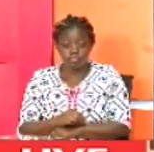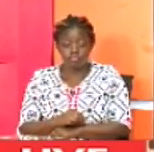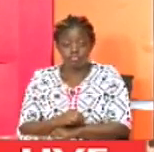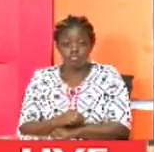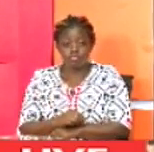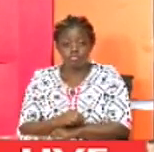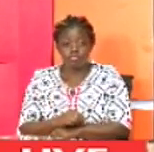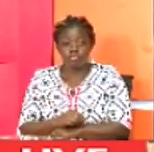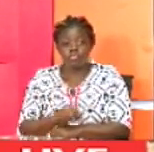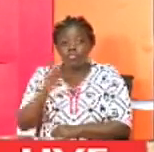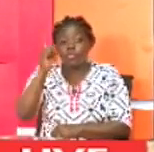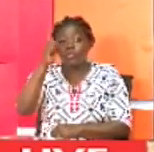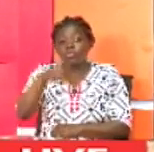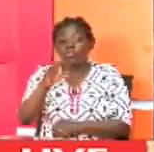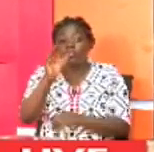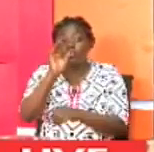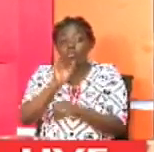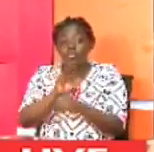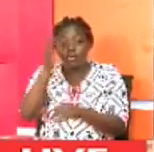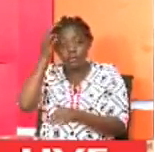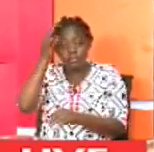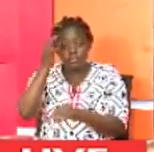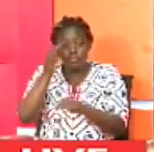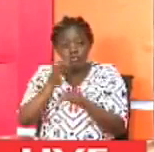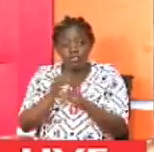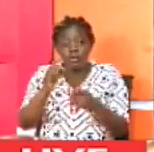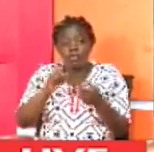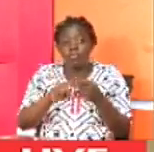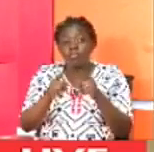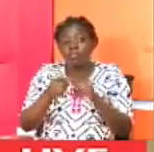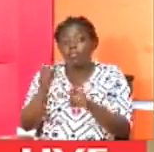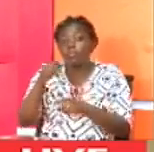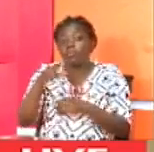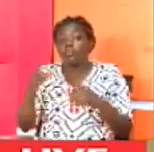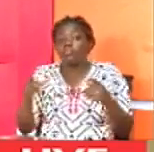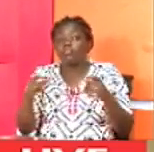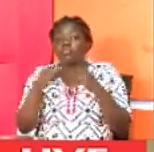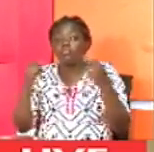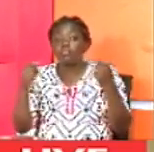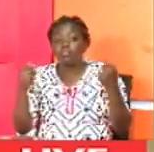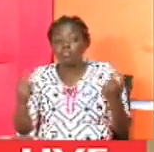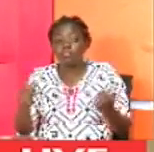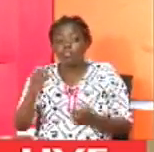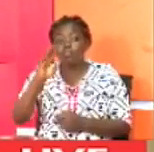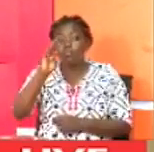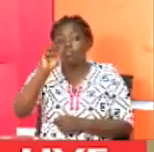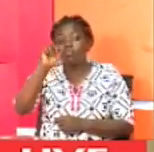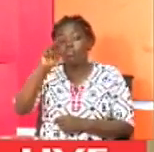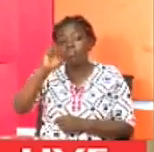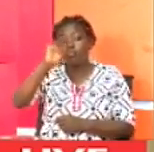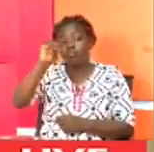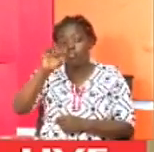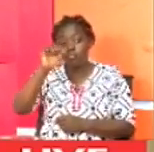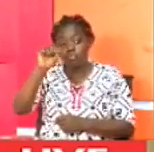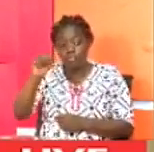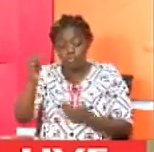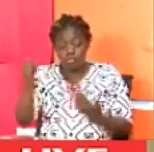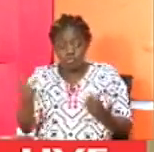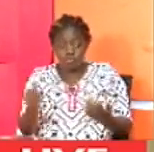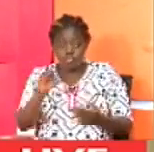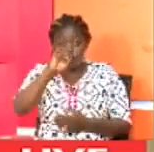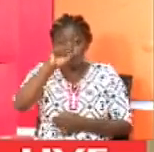ez'emisana. Tutuuseko ku kkanisa ya Faith Arena ne tusanga mikwano gye gy'abasumba okuli Pastor John Bunjo, Pastor James Mwesigwa